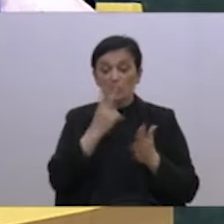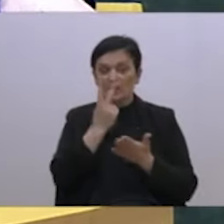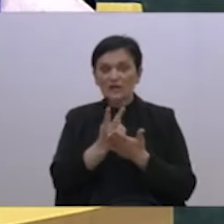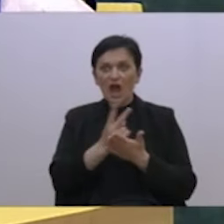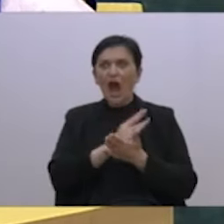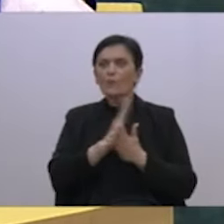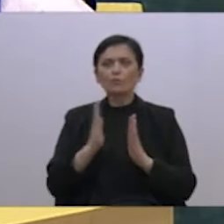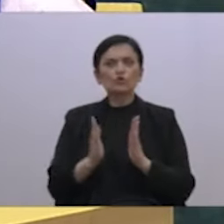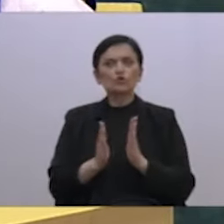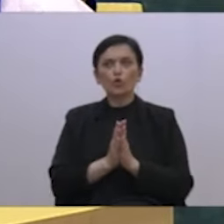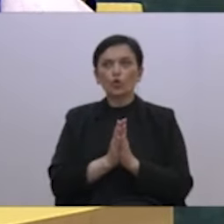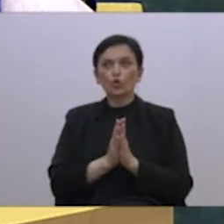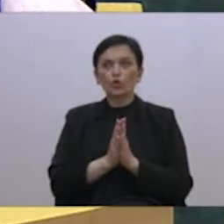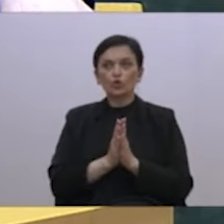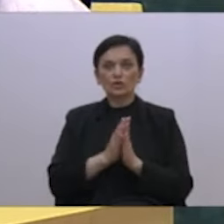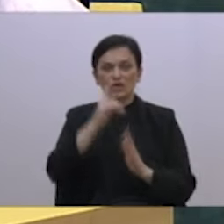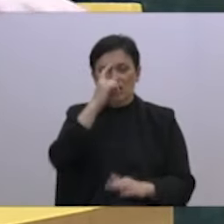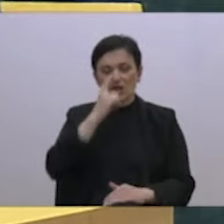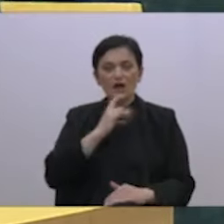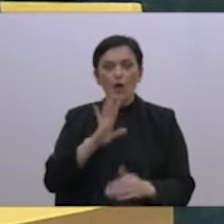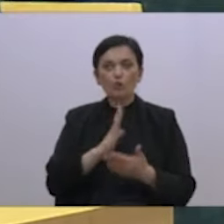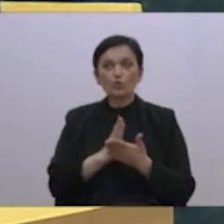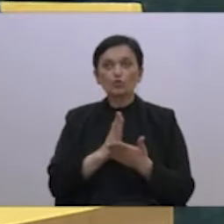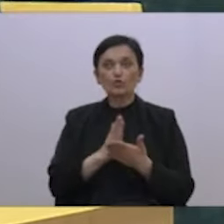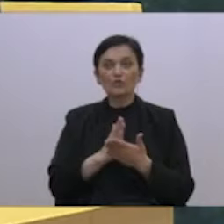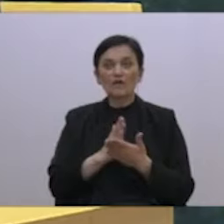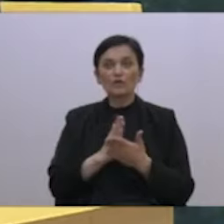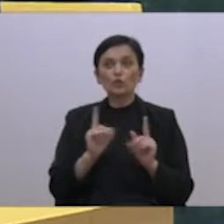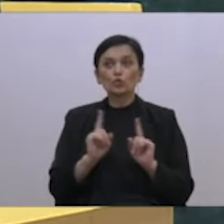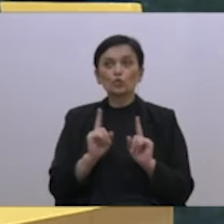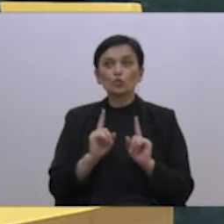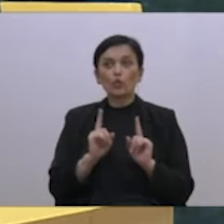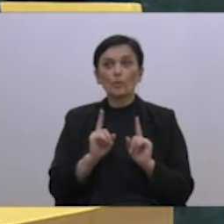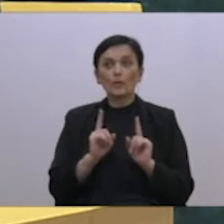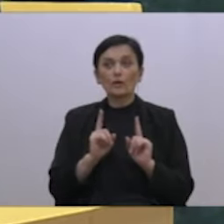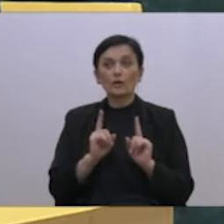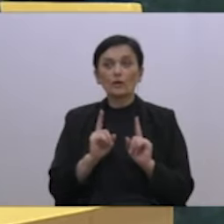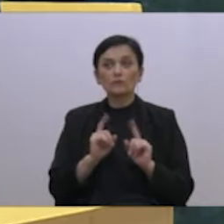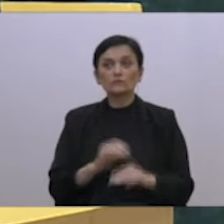აბსოლუტურად გაურკვეველია ის რომ